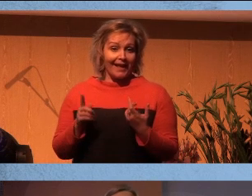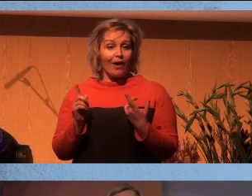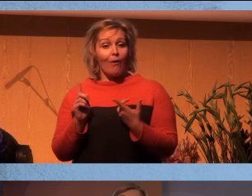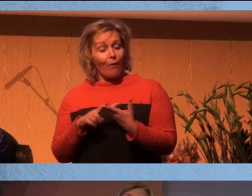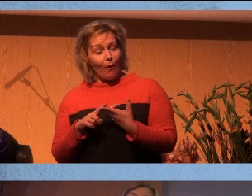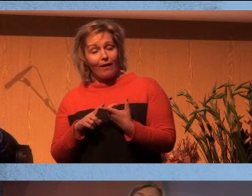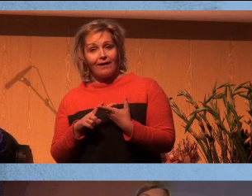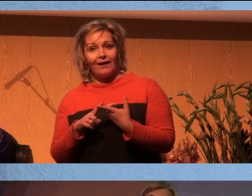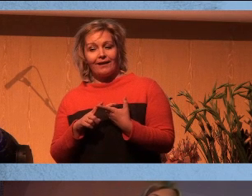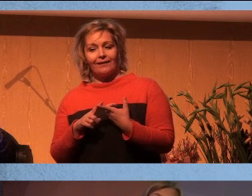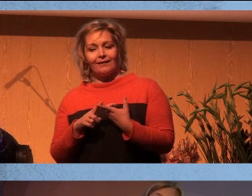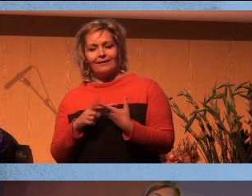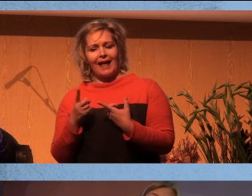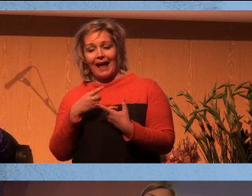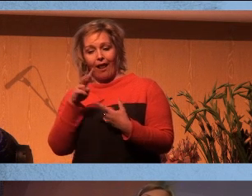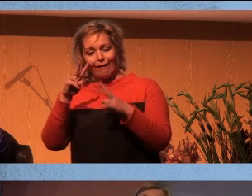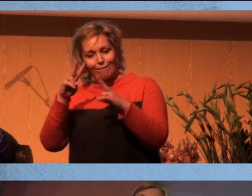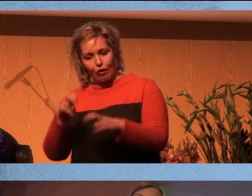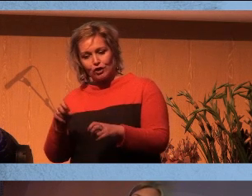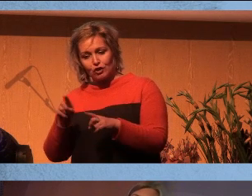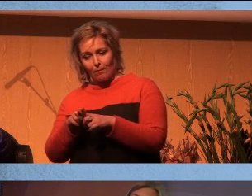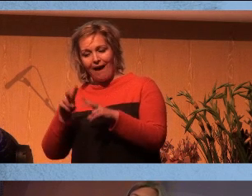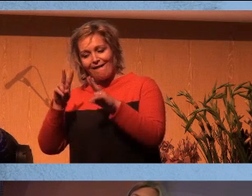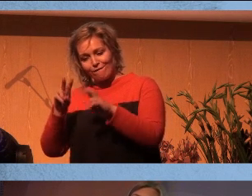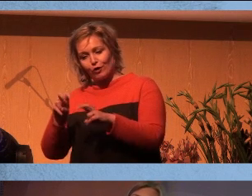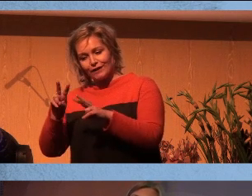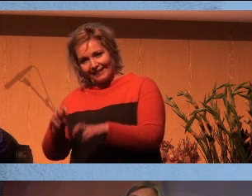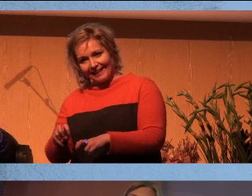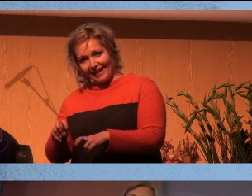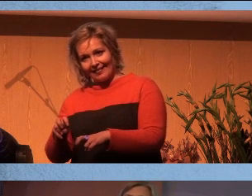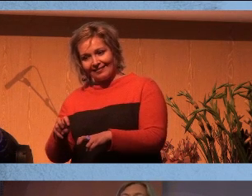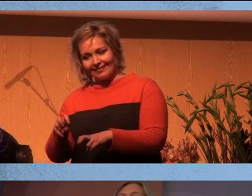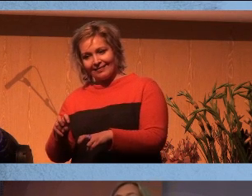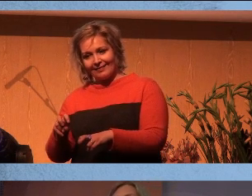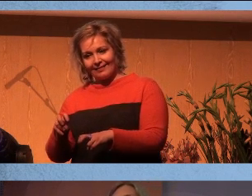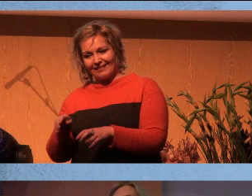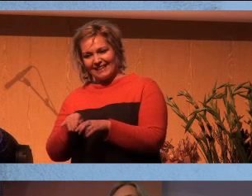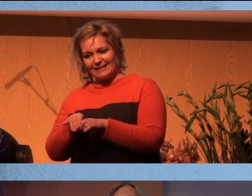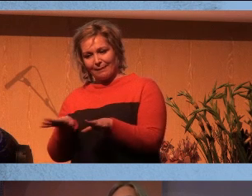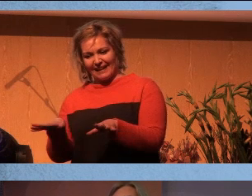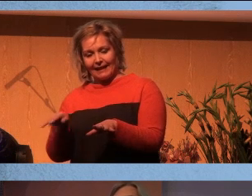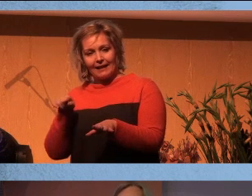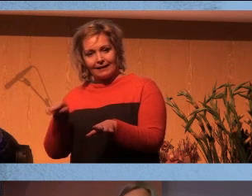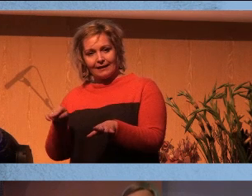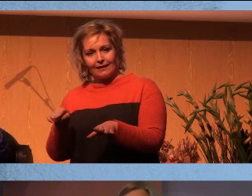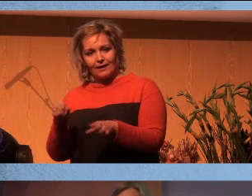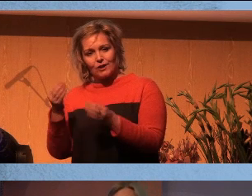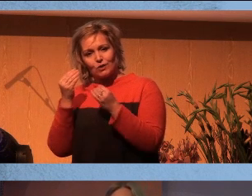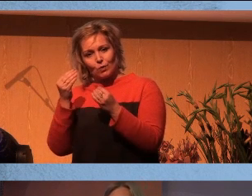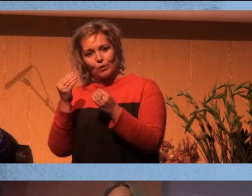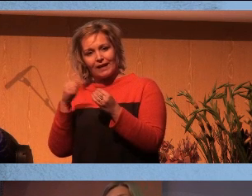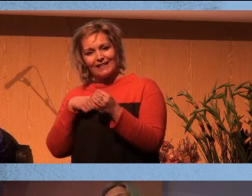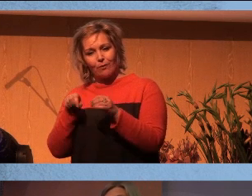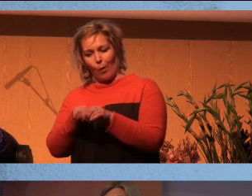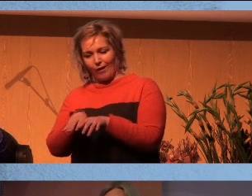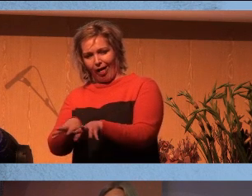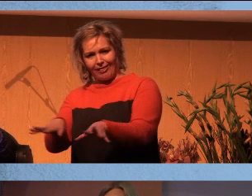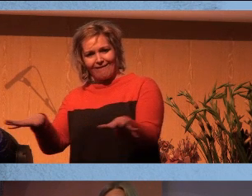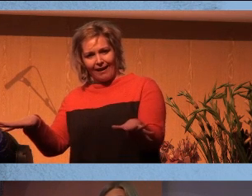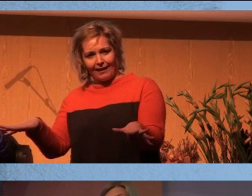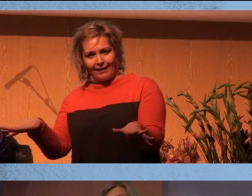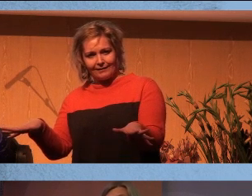Og der vi har forskning, så forskningen den spriker, altså det betyr at studiene går litt i alle veier når det